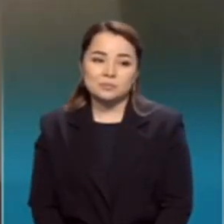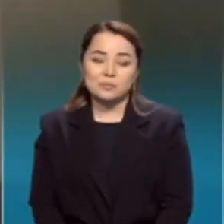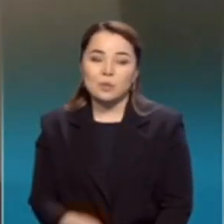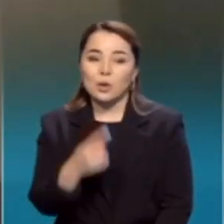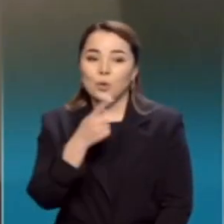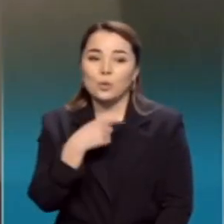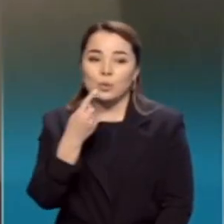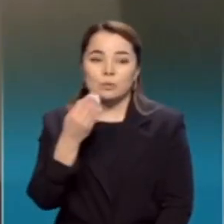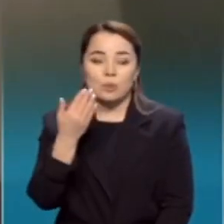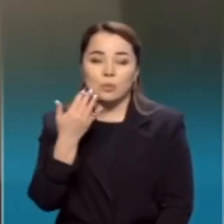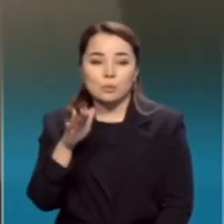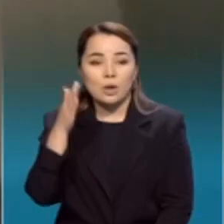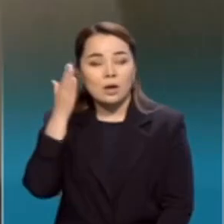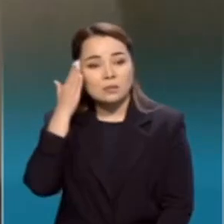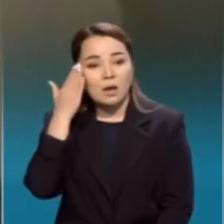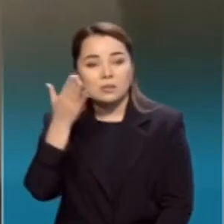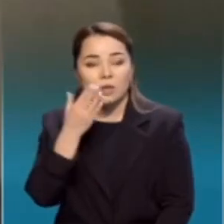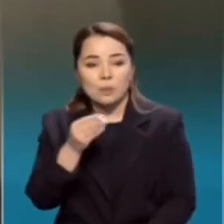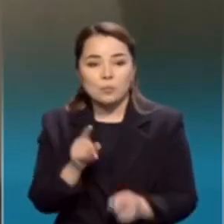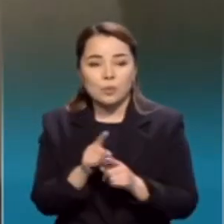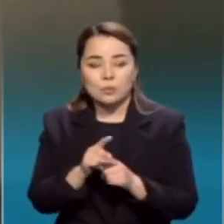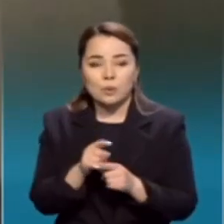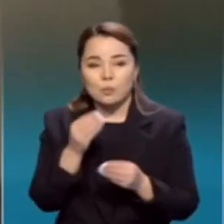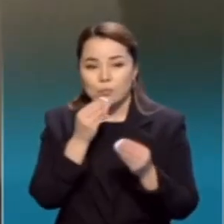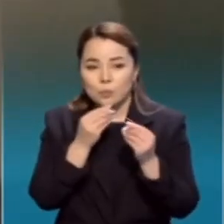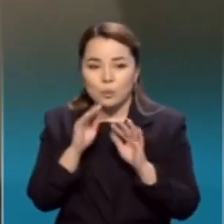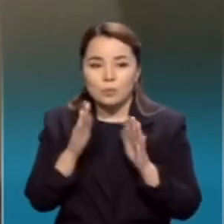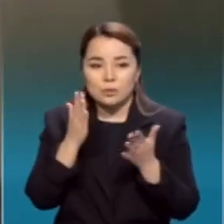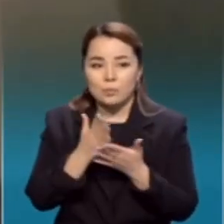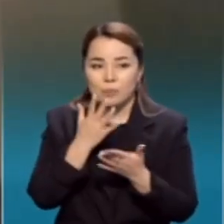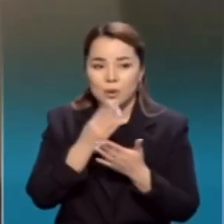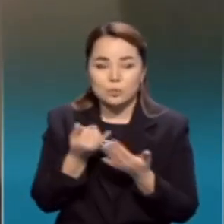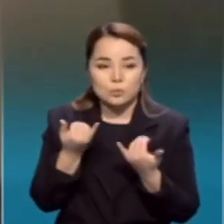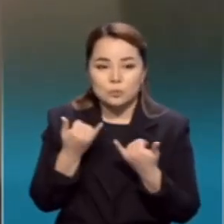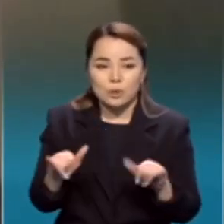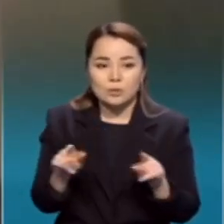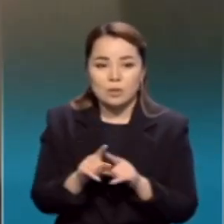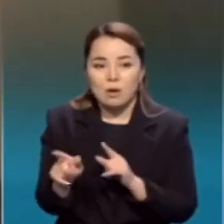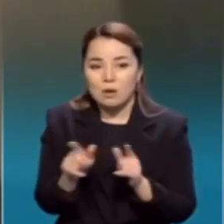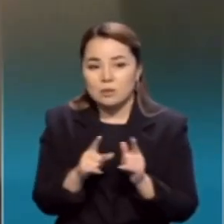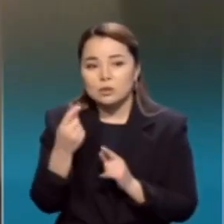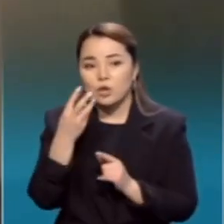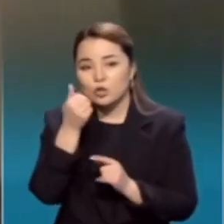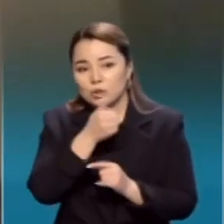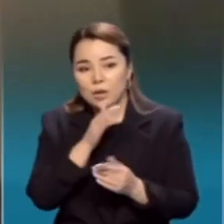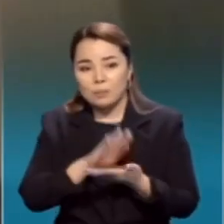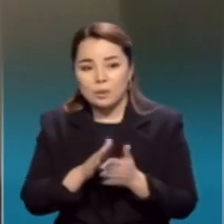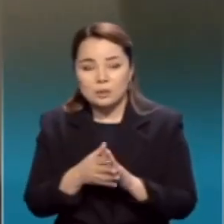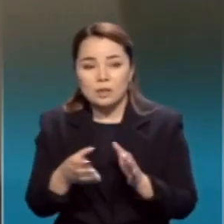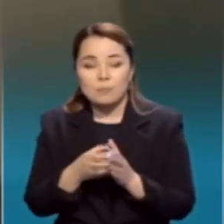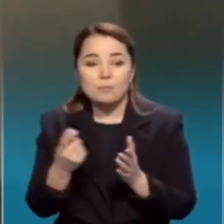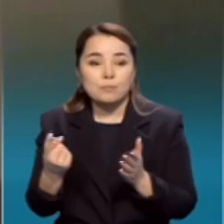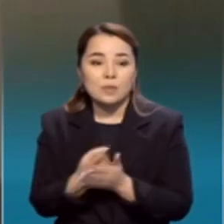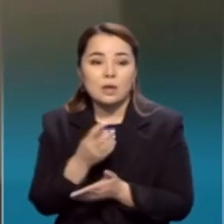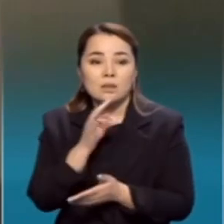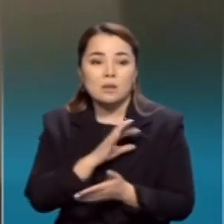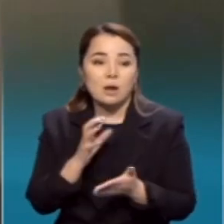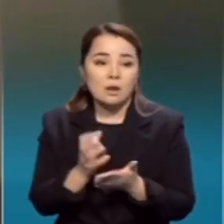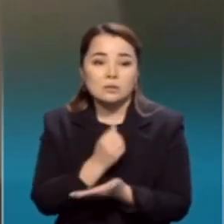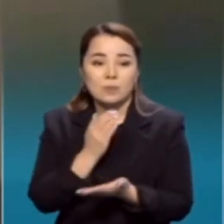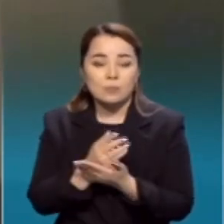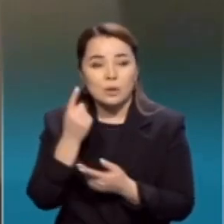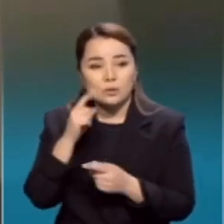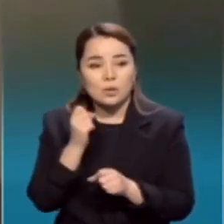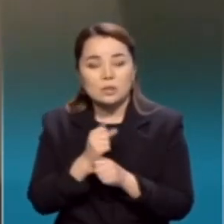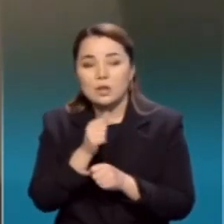Үлгінің қабілеті таңғаларлық, сиқырдай көрінеді. Бірнеше жыл бойы төңірегінде әзірленді, бірақ жұртшылық оған алғаш рет қол жеткізіп, не істей